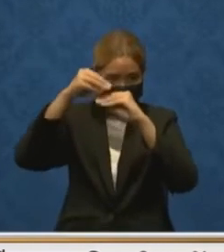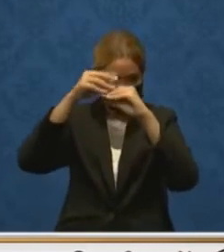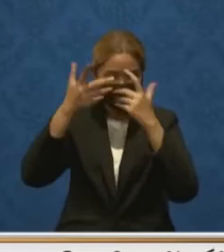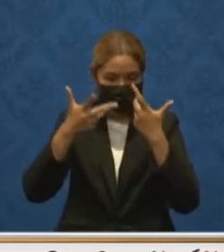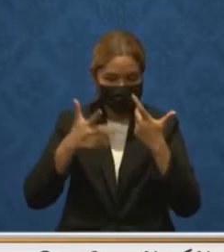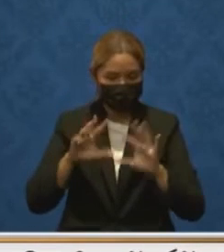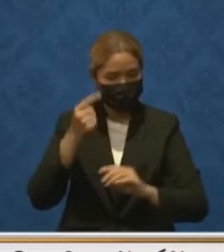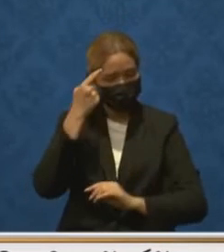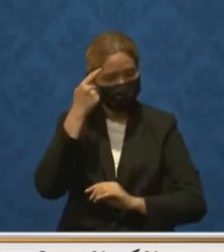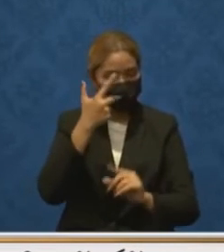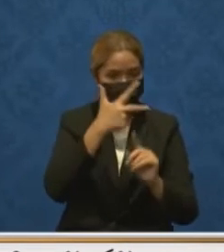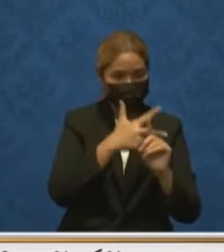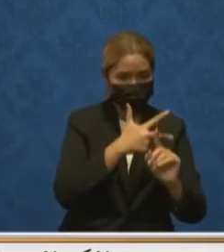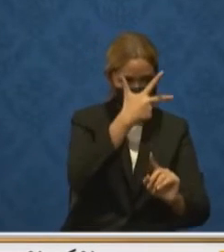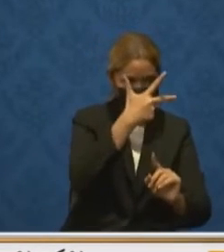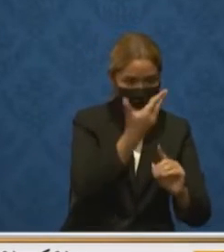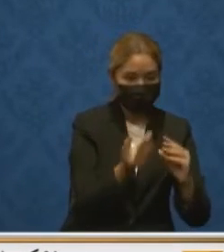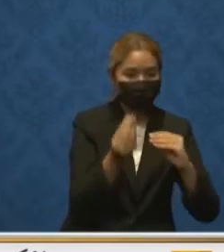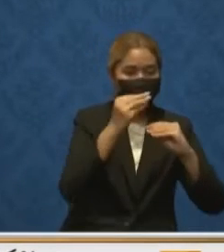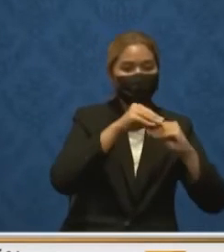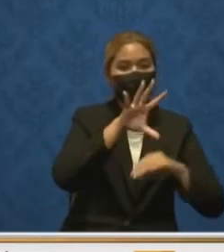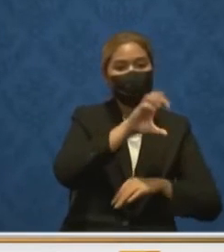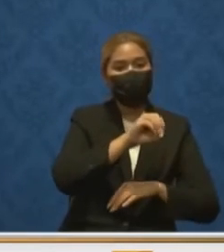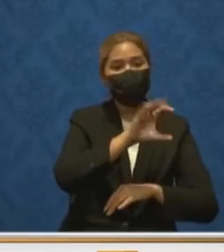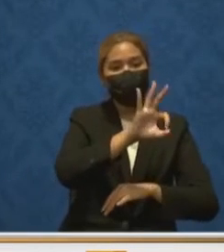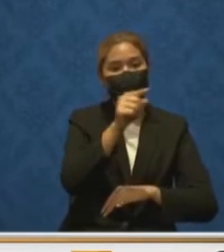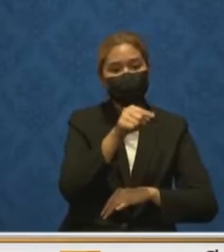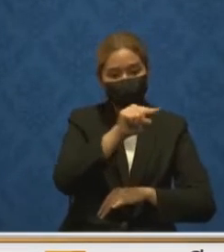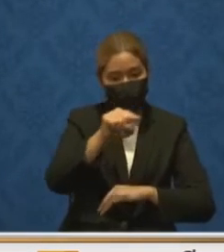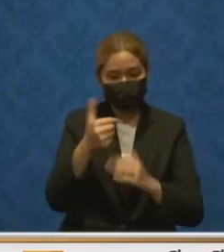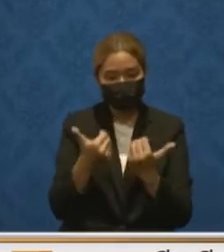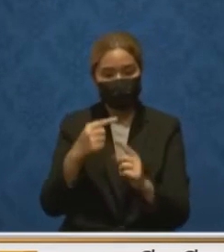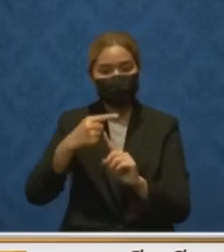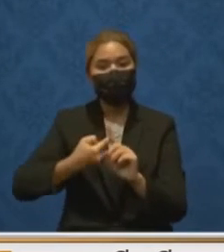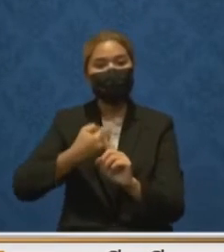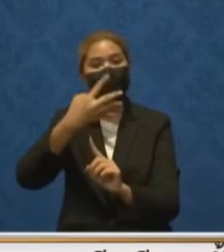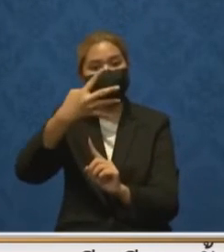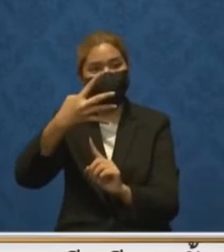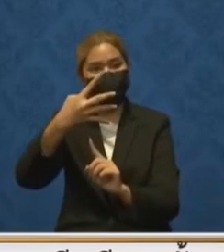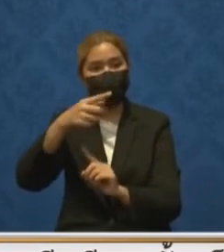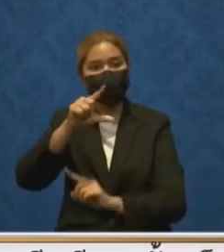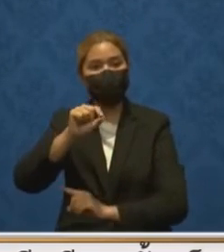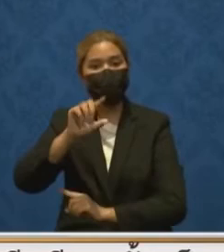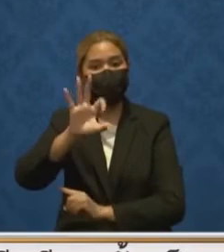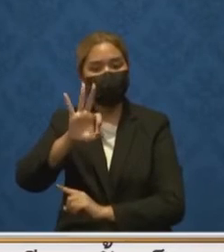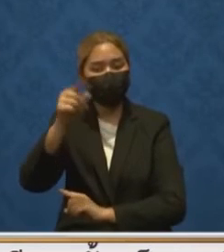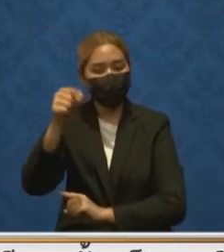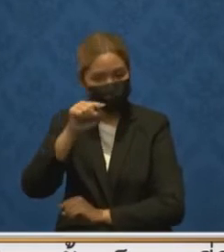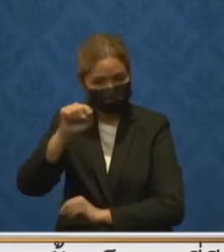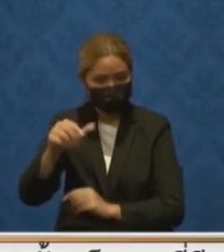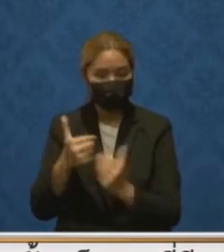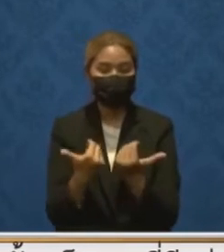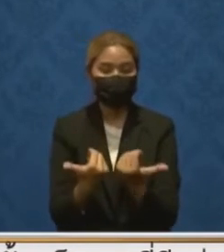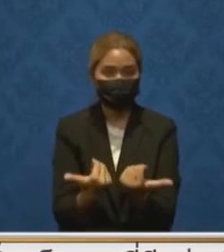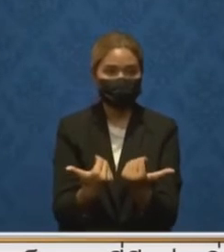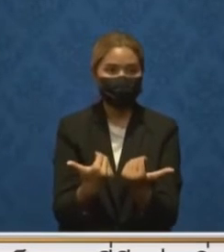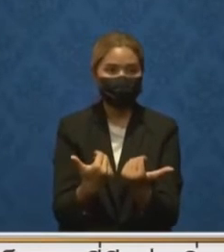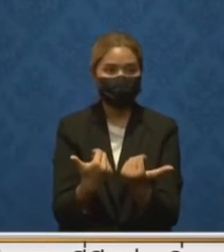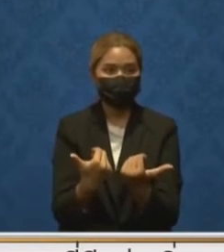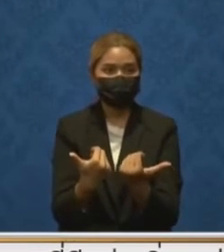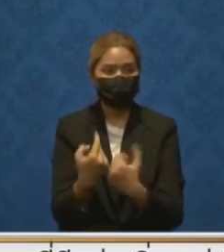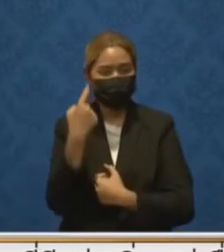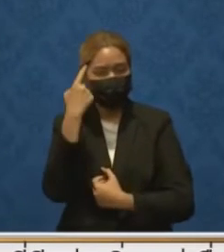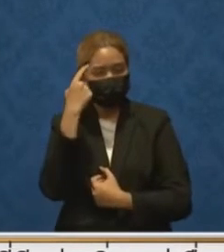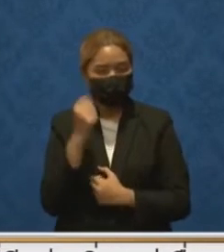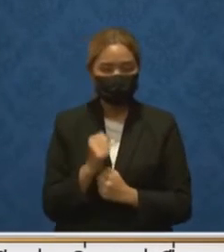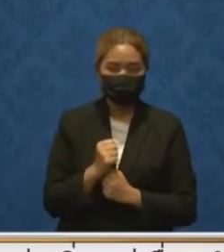เดือนมีนาเพิ่มไป 59 เปเซ็ต์เดือนเมษาเพิม 29นั้นแลว่าที่เรากลว